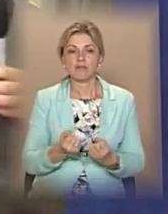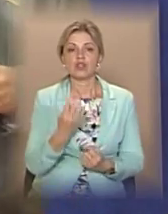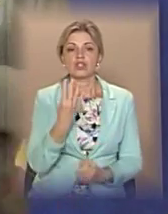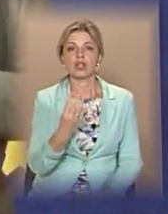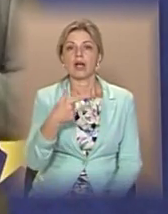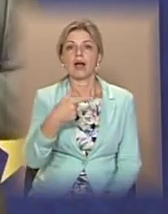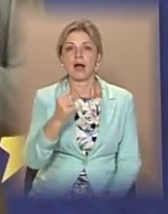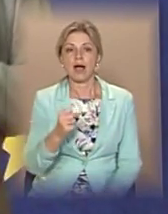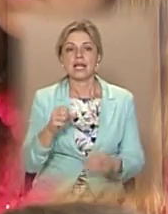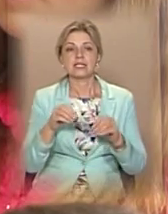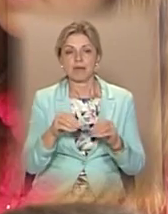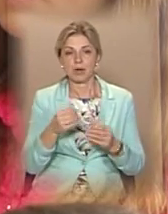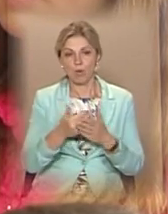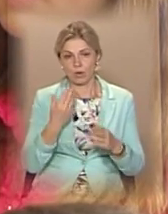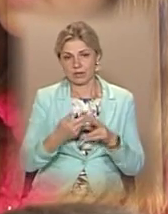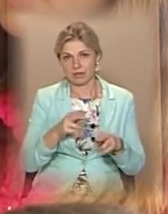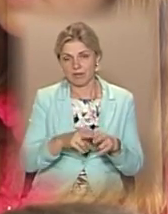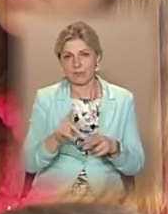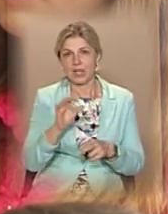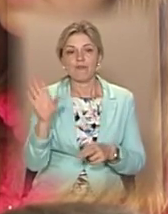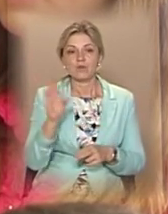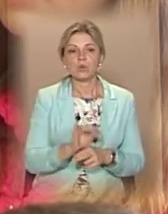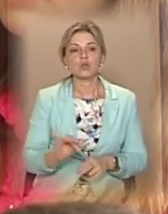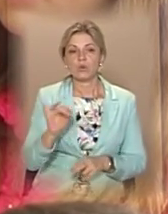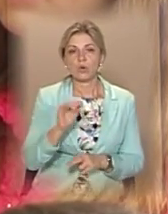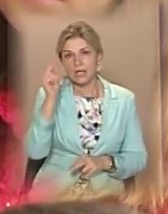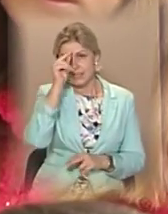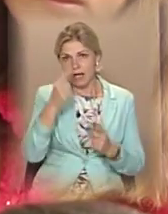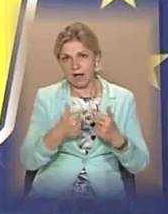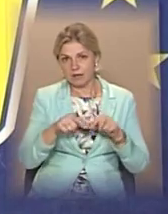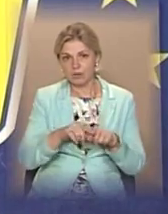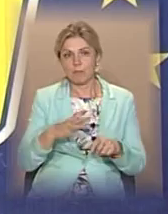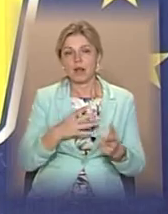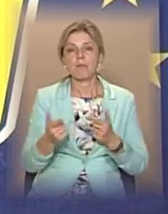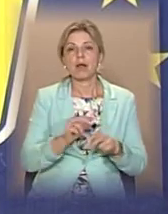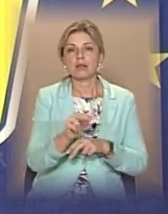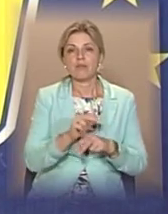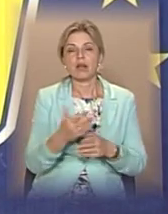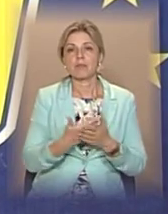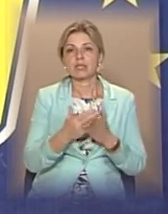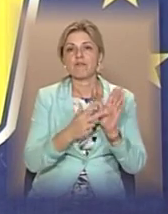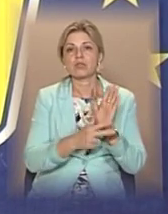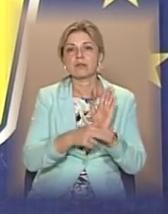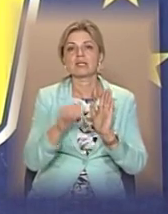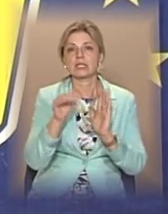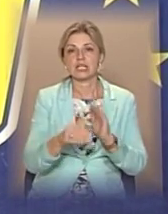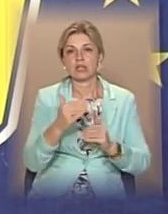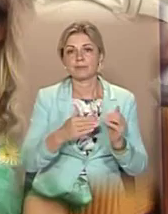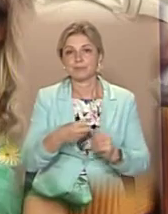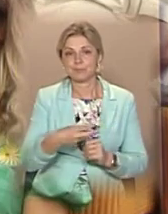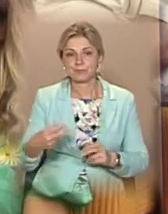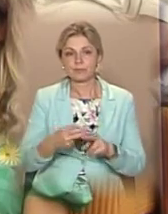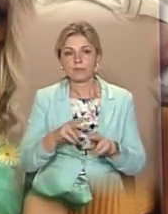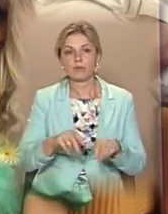гектари землі під нього. За всю історію існування закладу було підготовлено понад 80 тисяч фахівців, які зробили внесок не тільки